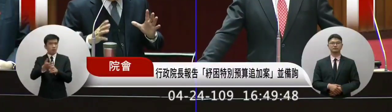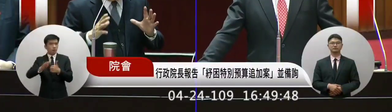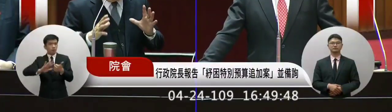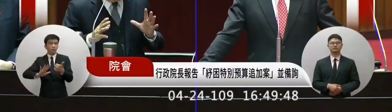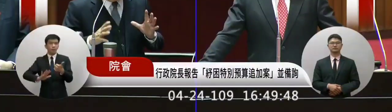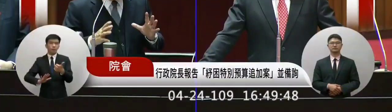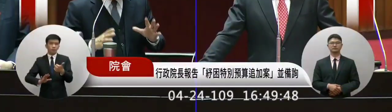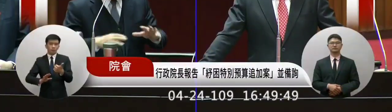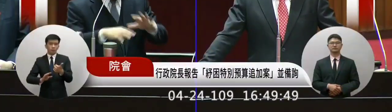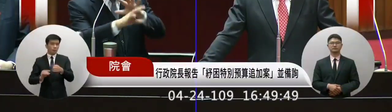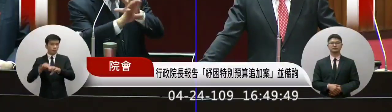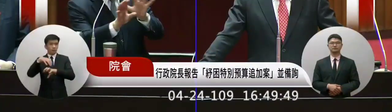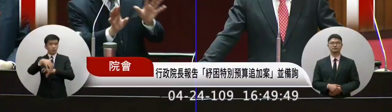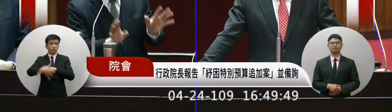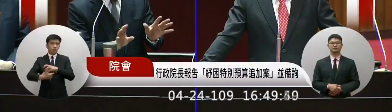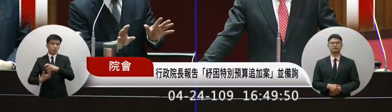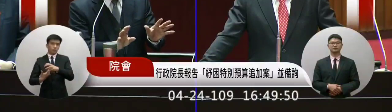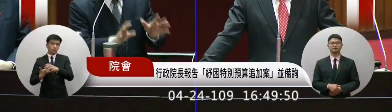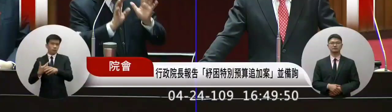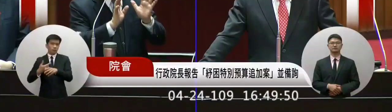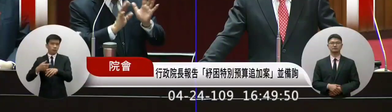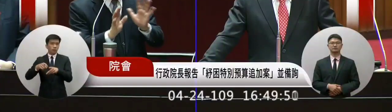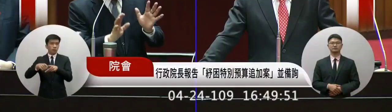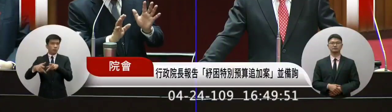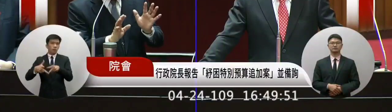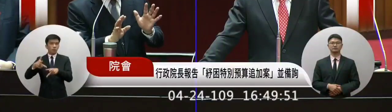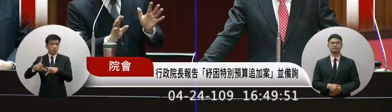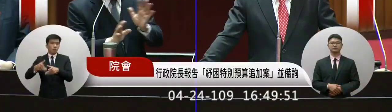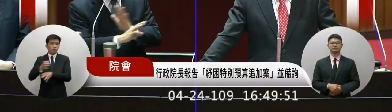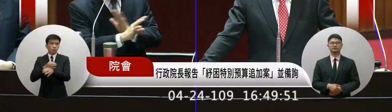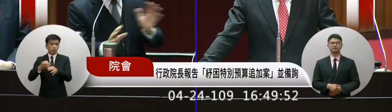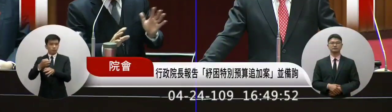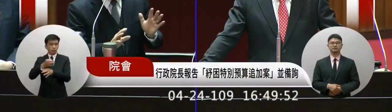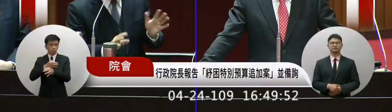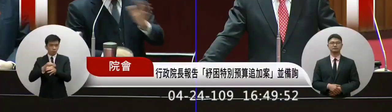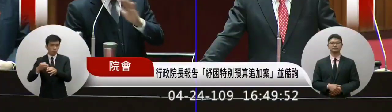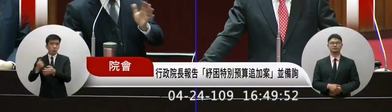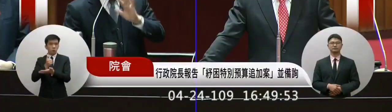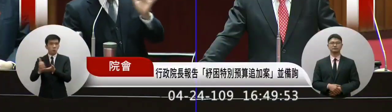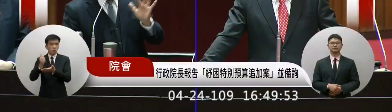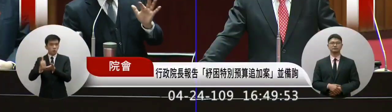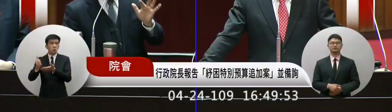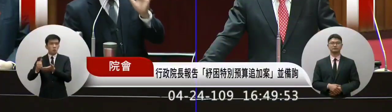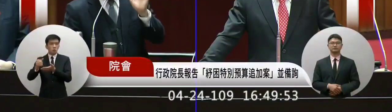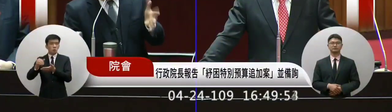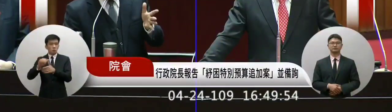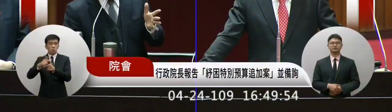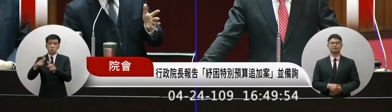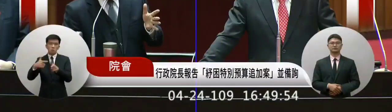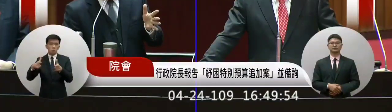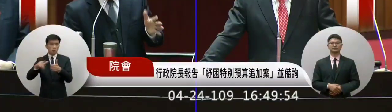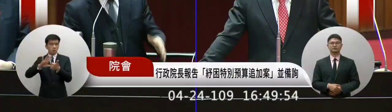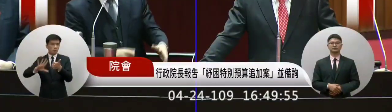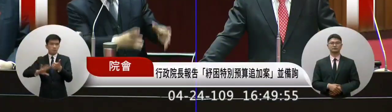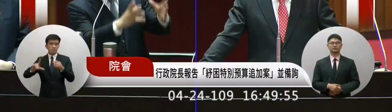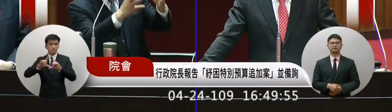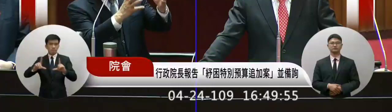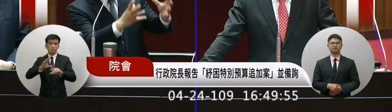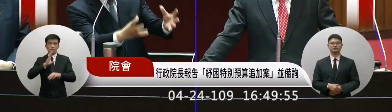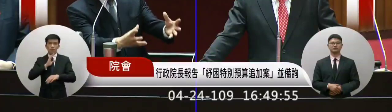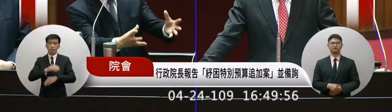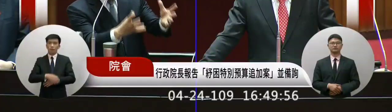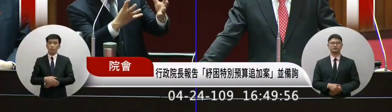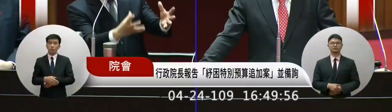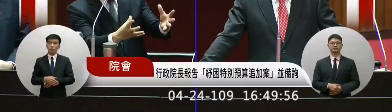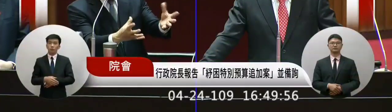使得整个世界的这个产业链、经济面、供需等都发生很大的变化。包